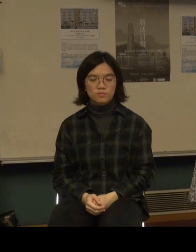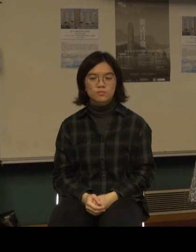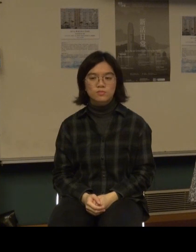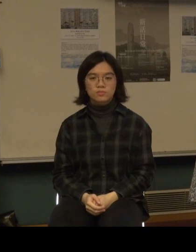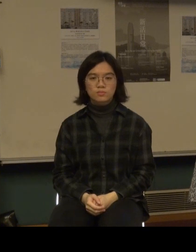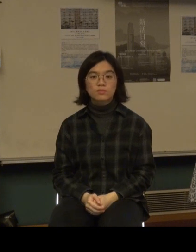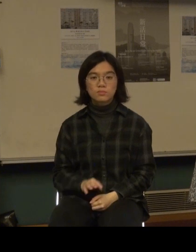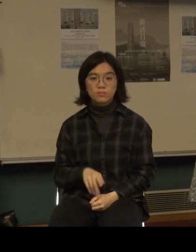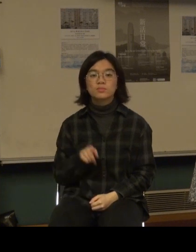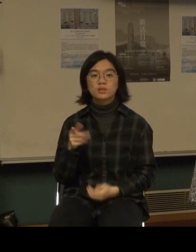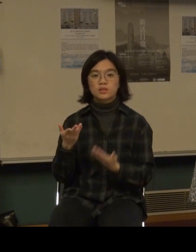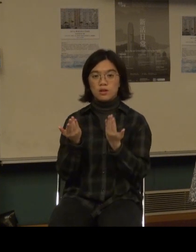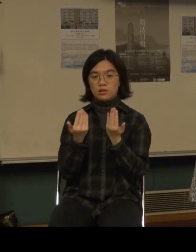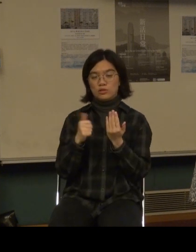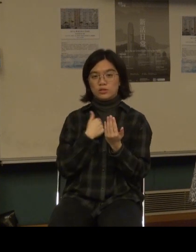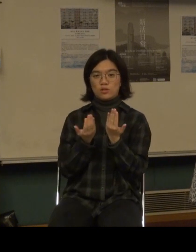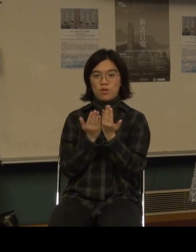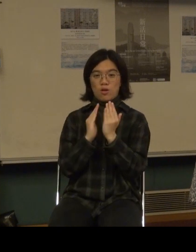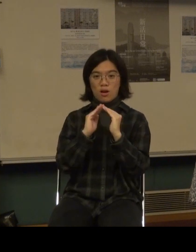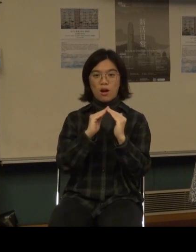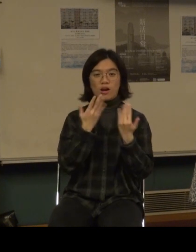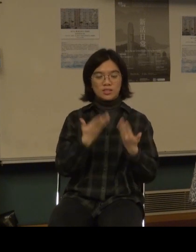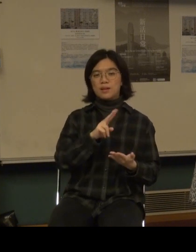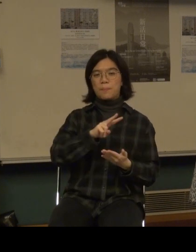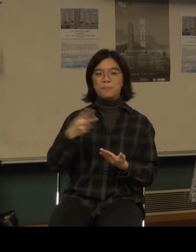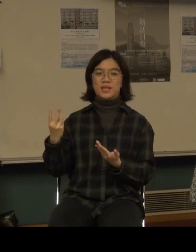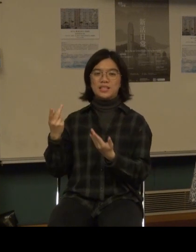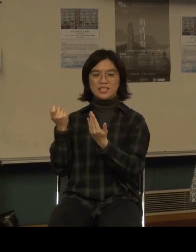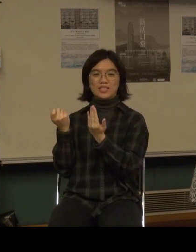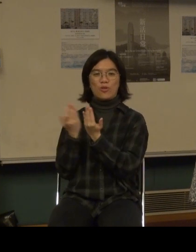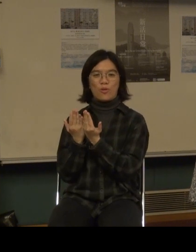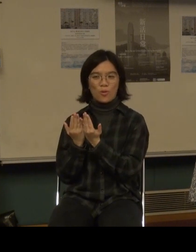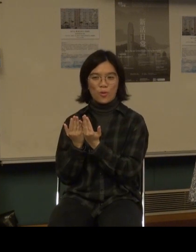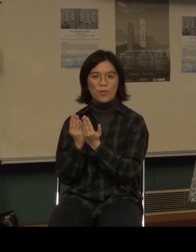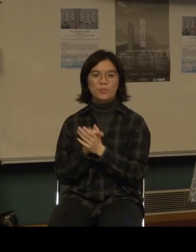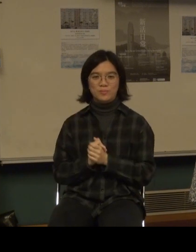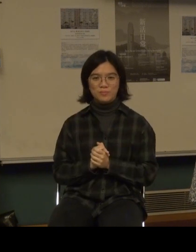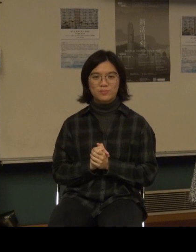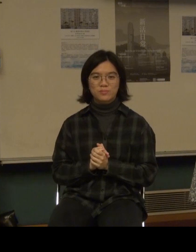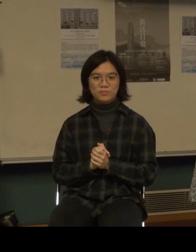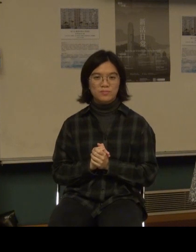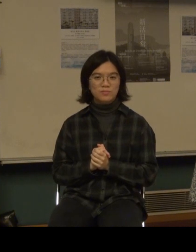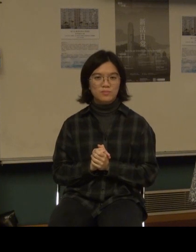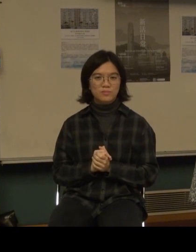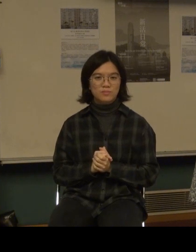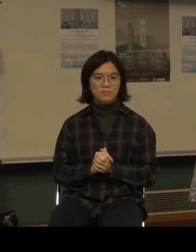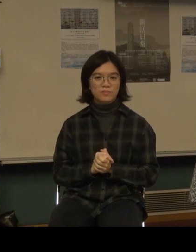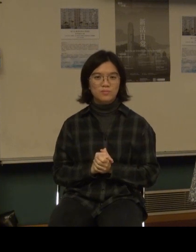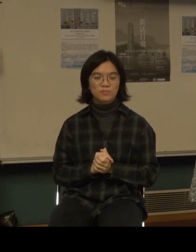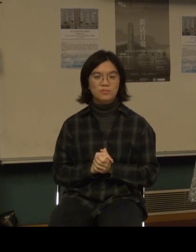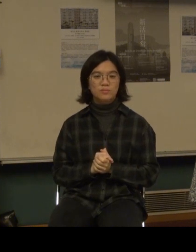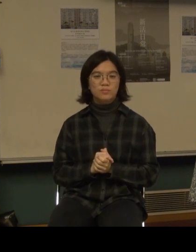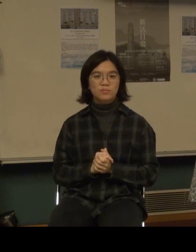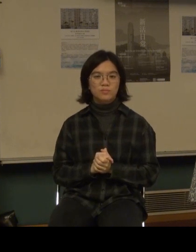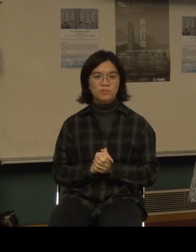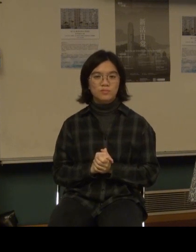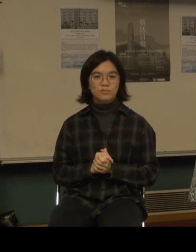而呢個師範學校咧，現今咧成為咗觀潭道官立小學啦，亦都係咧，即係我哋咧第一個